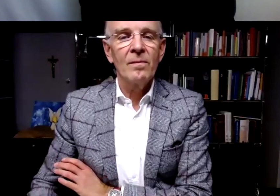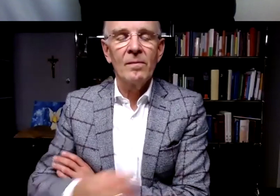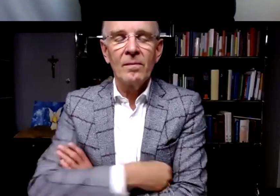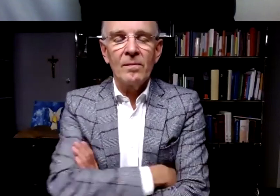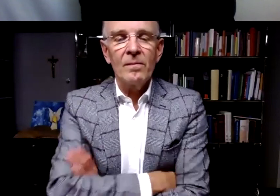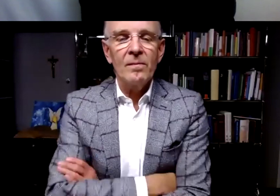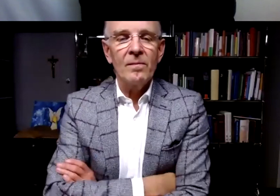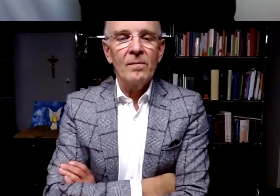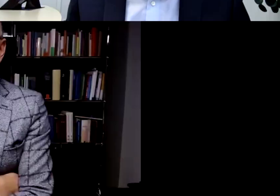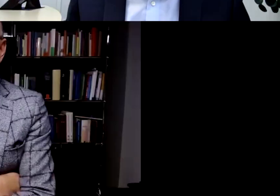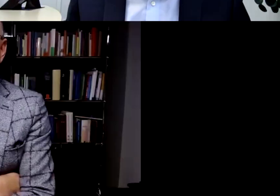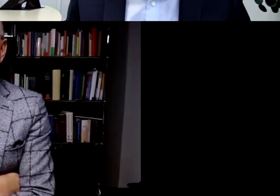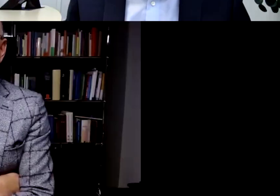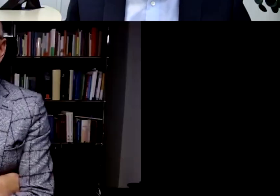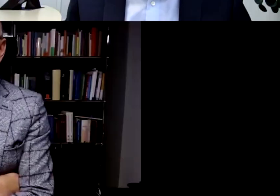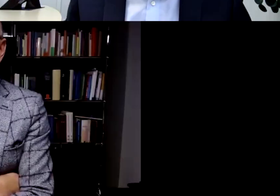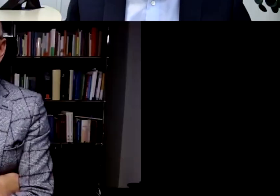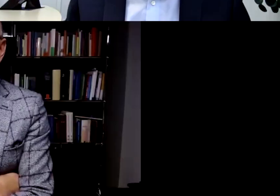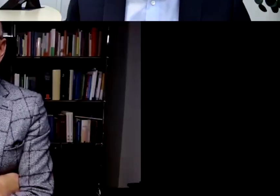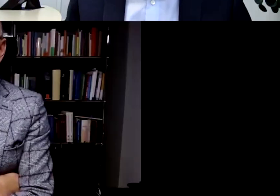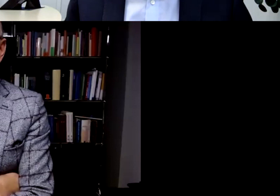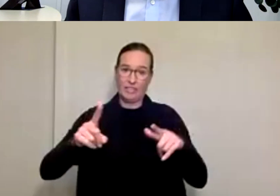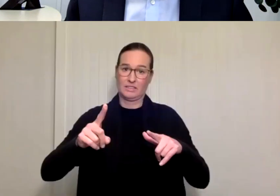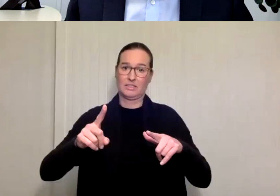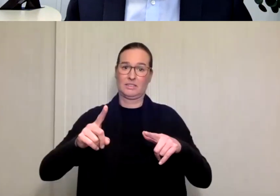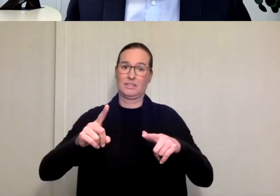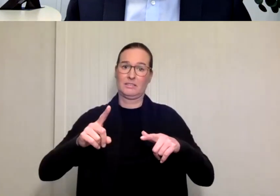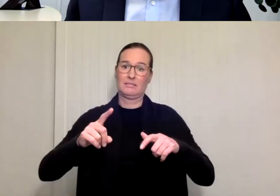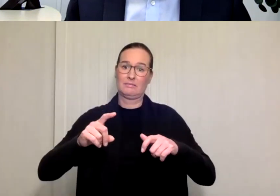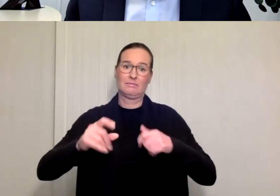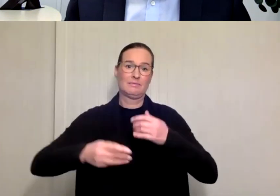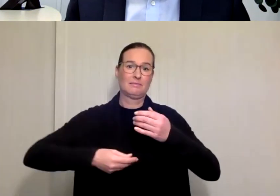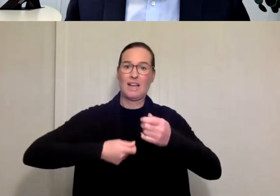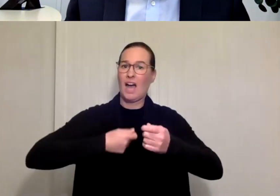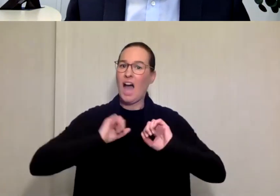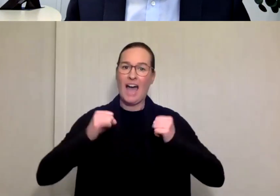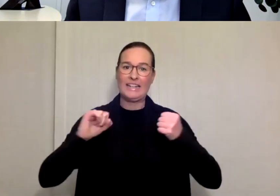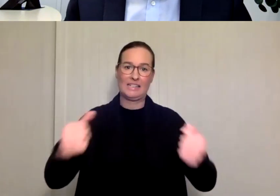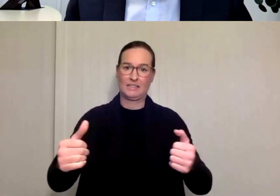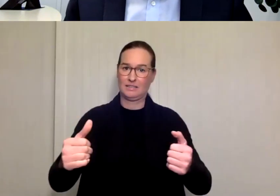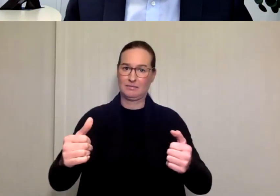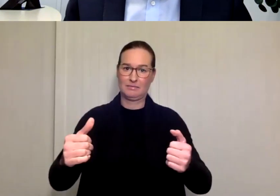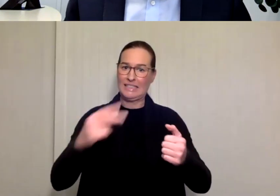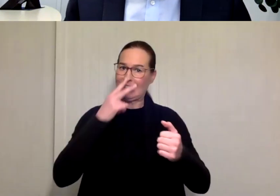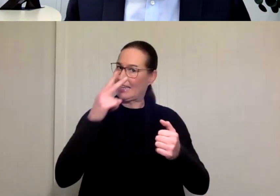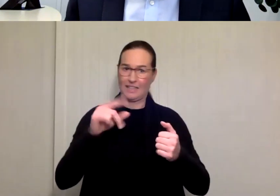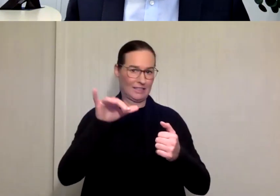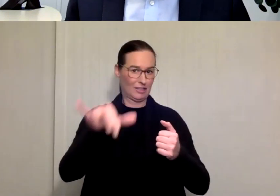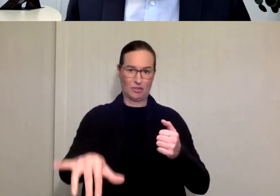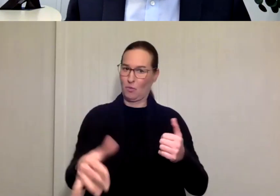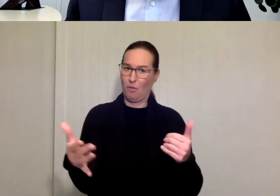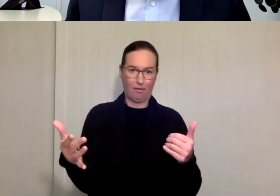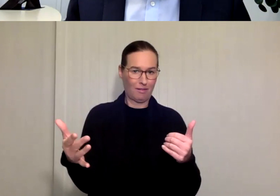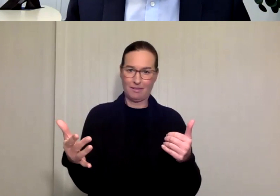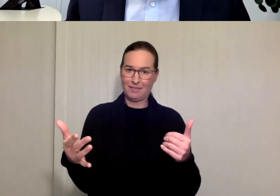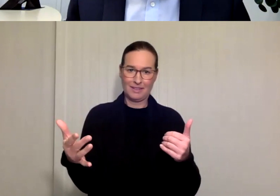handeln. Ich sehe das überhaupt nicht, dass das der Fall ist. Also das ist die ganz kurze Antwort. Ich bin natürlich jetzt sehr